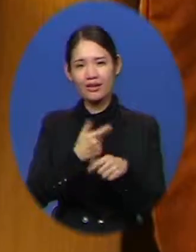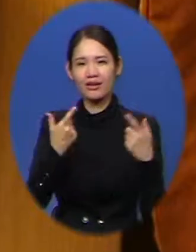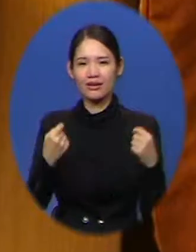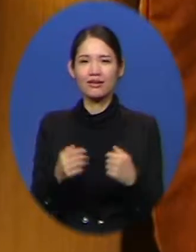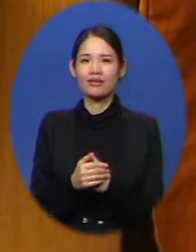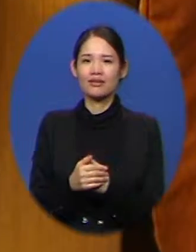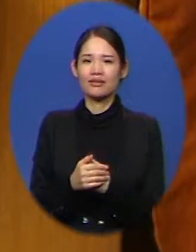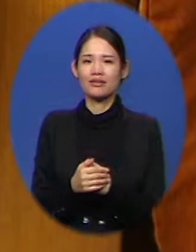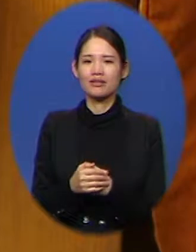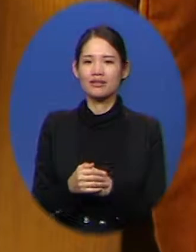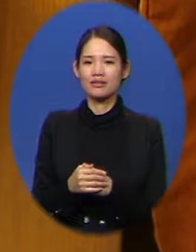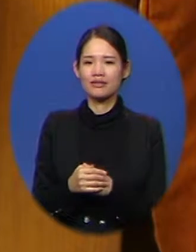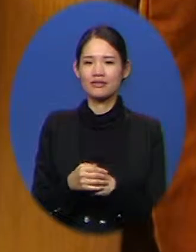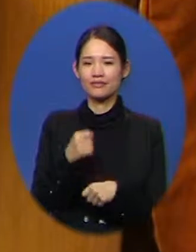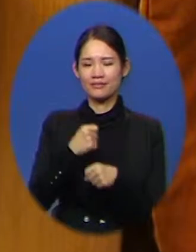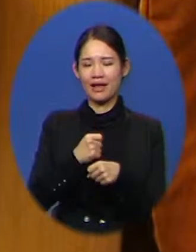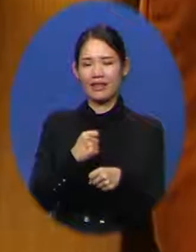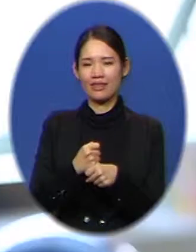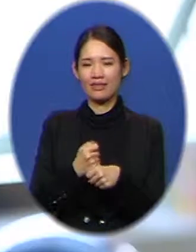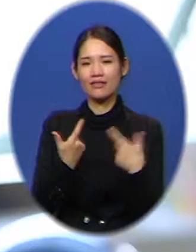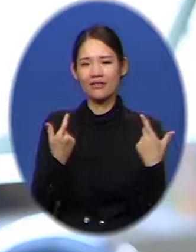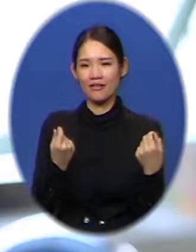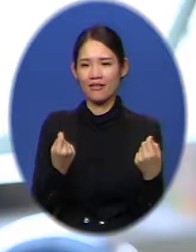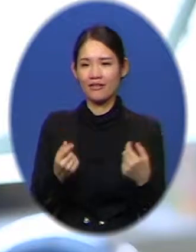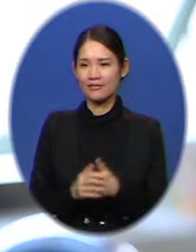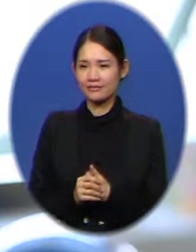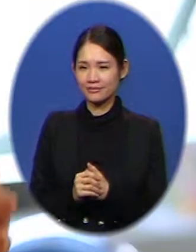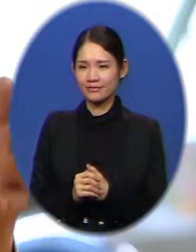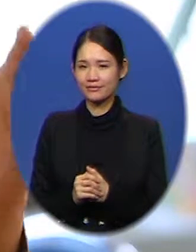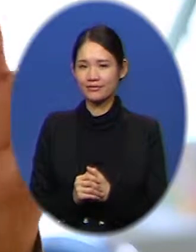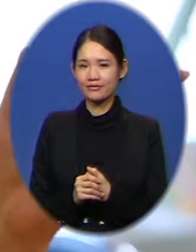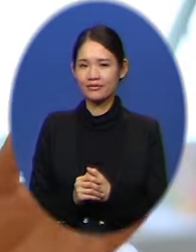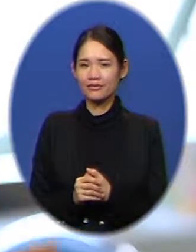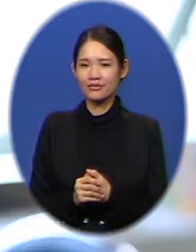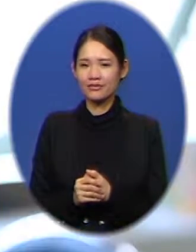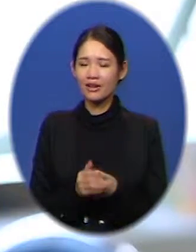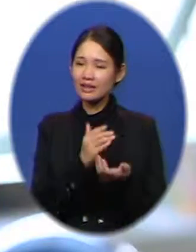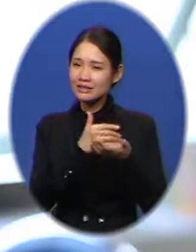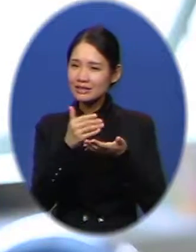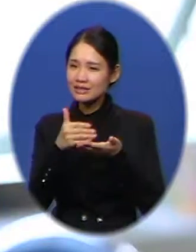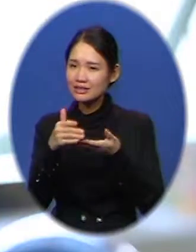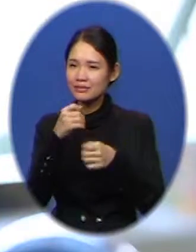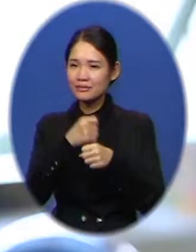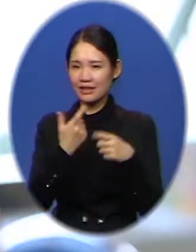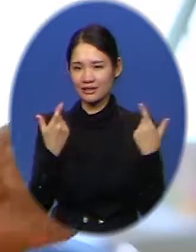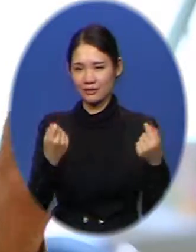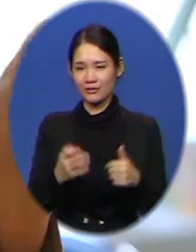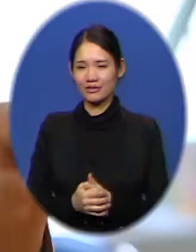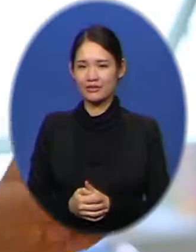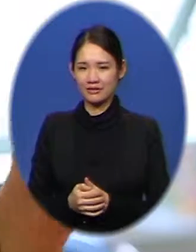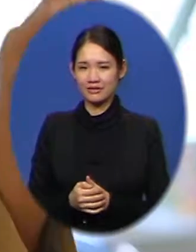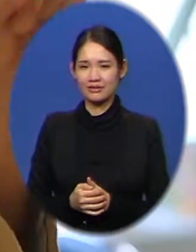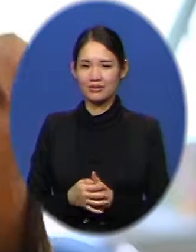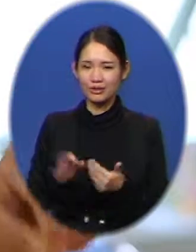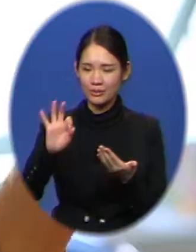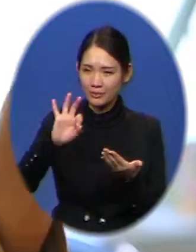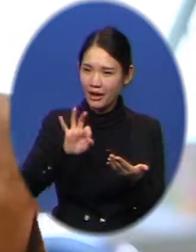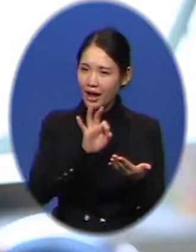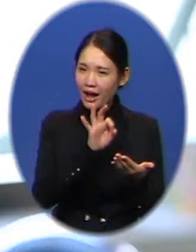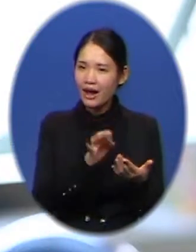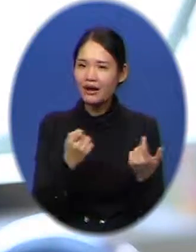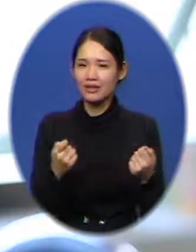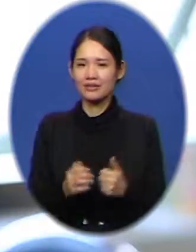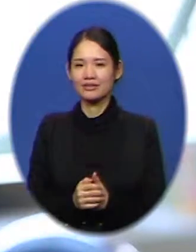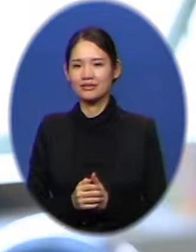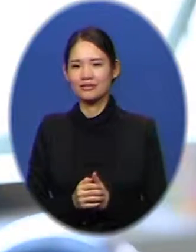그 해와 세계를 우리가 만든다고 볼 수 있죠. 한 포의 그림을 만든다고 볼 수 있죠. 바늘과 실로서